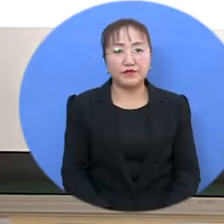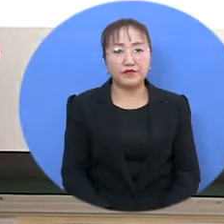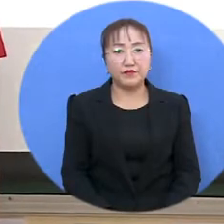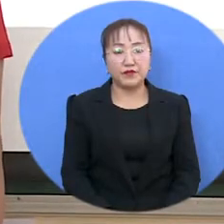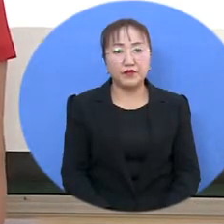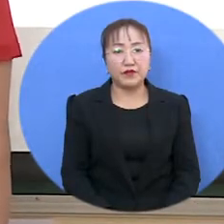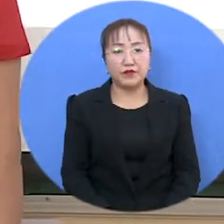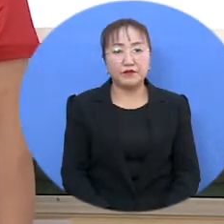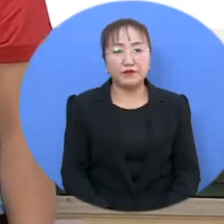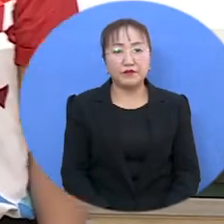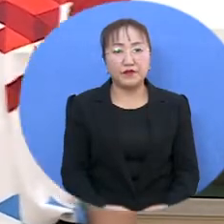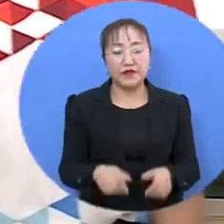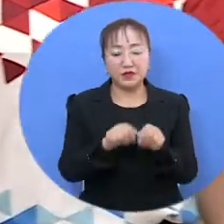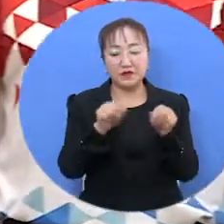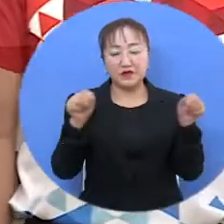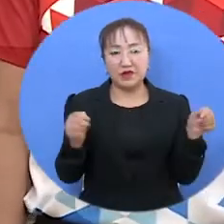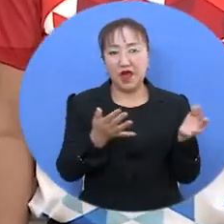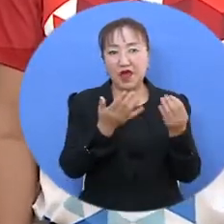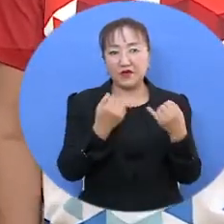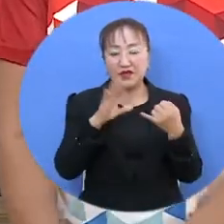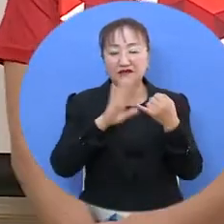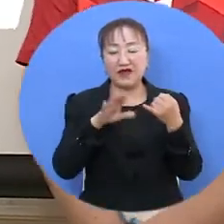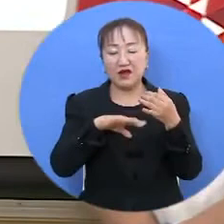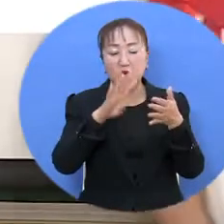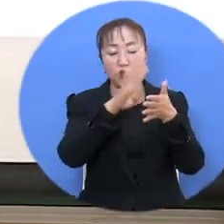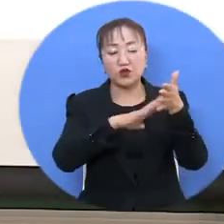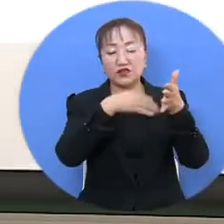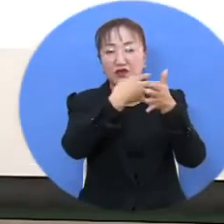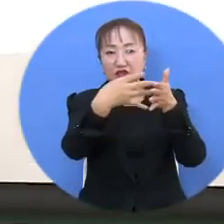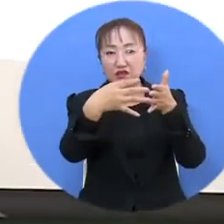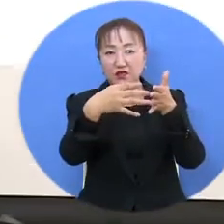бол одоо хүснэгтэн дээр хэмжилтүүдээ бичиё.